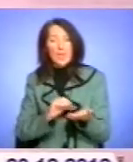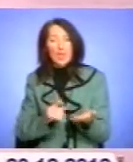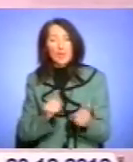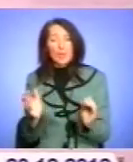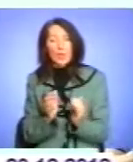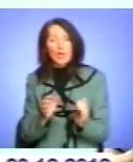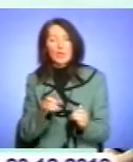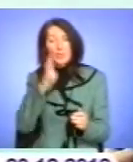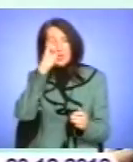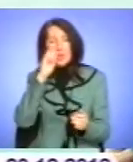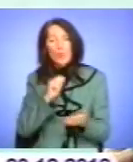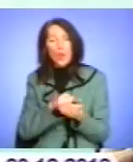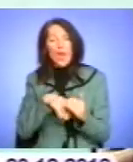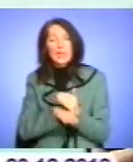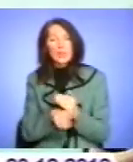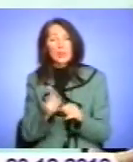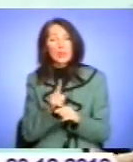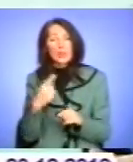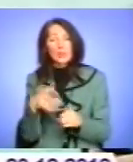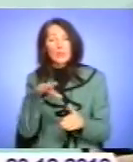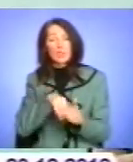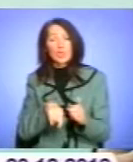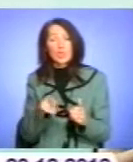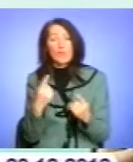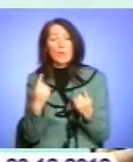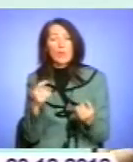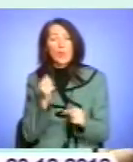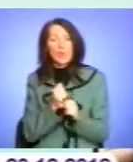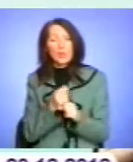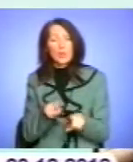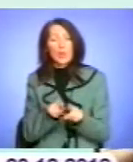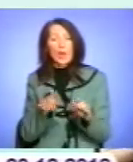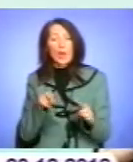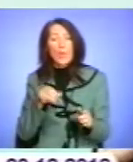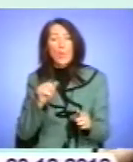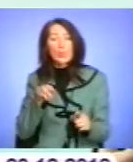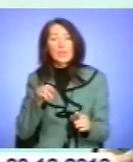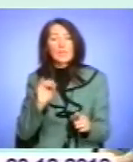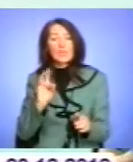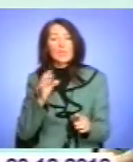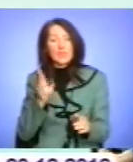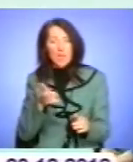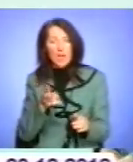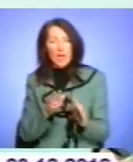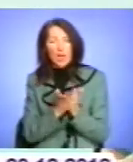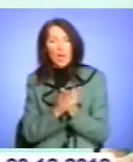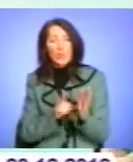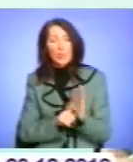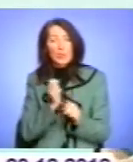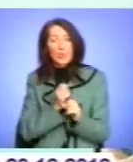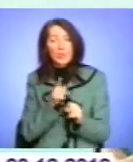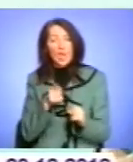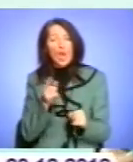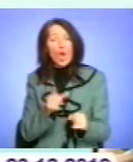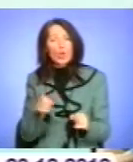Тернопільської області. Вкладена сюди велика праця, так як і в путівник, тому що починали працювати над нею люди, вже яких немає, вже які